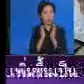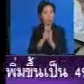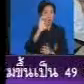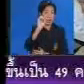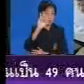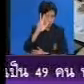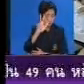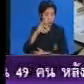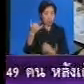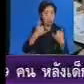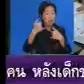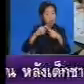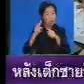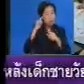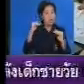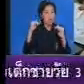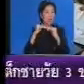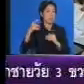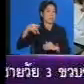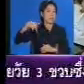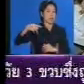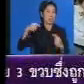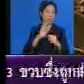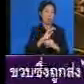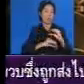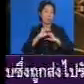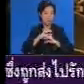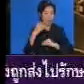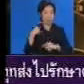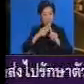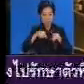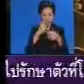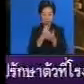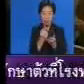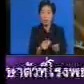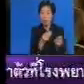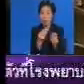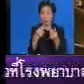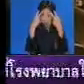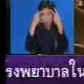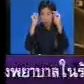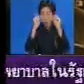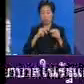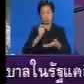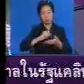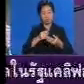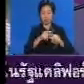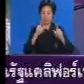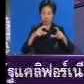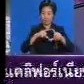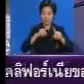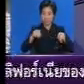รายเข้ารับสิทธิพิเศษในโครงการพร้อมกับรับมอบเกียรติบัตรจากทางด้านนายอภิสิทธิ์เวชชาชีวะนายก